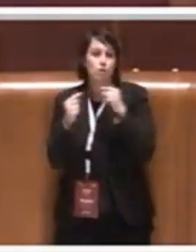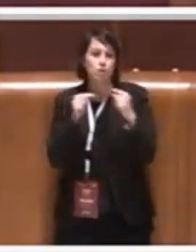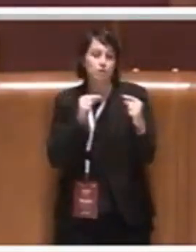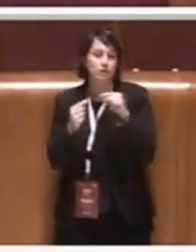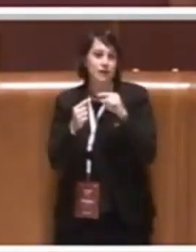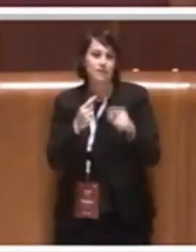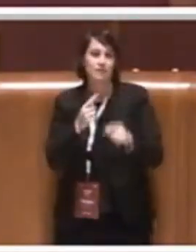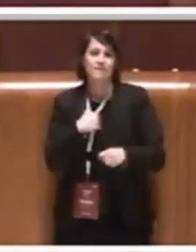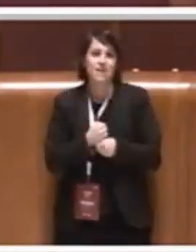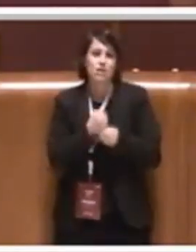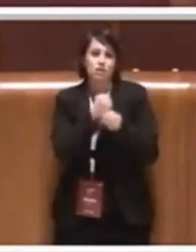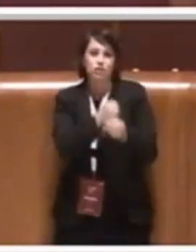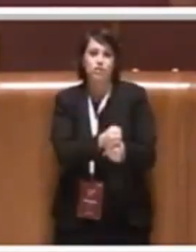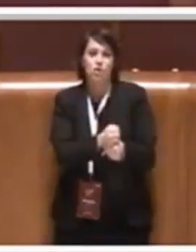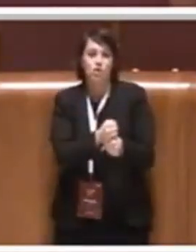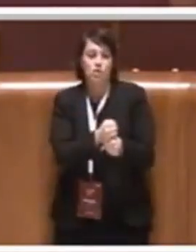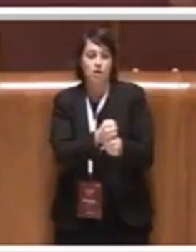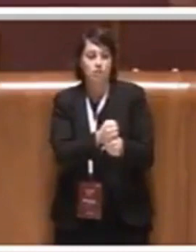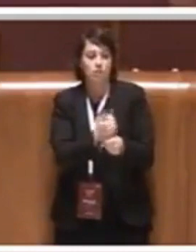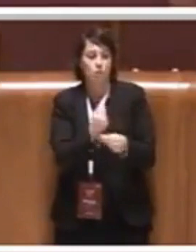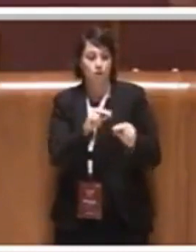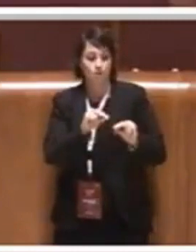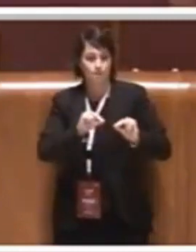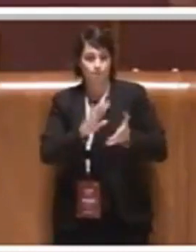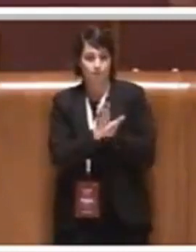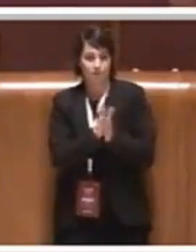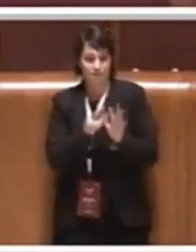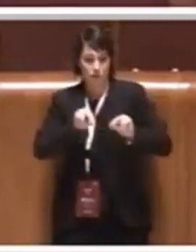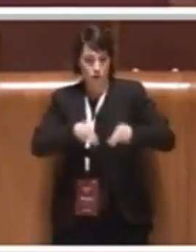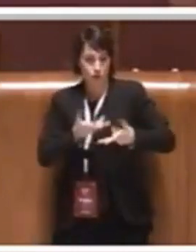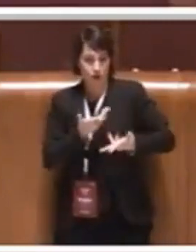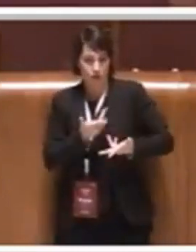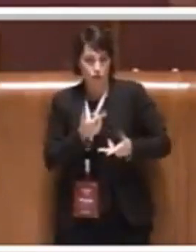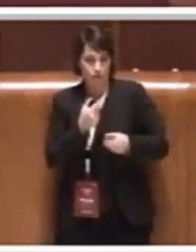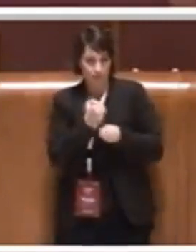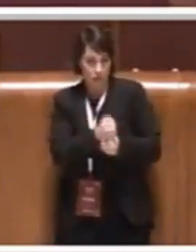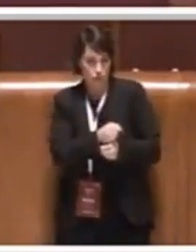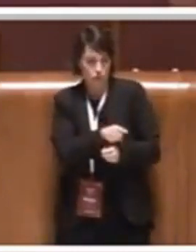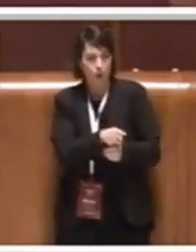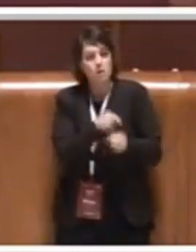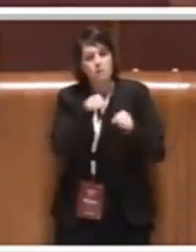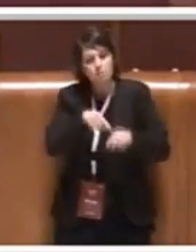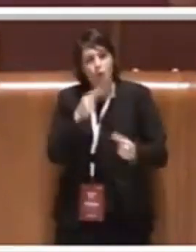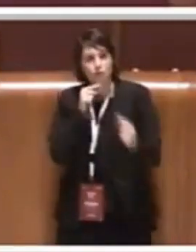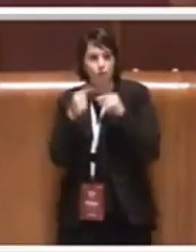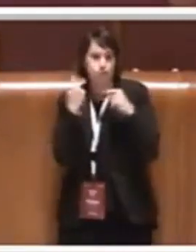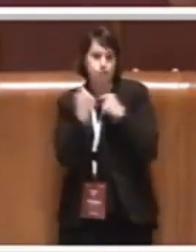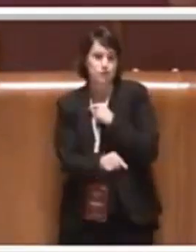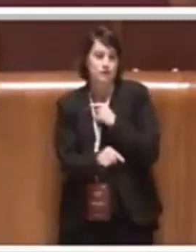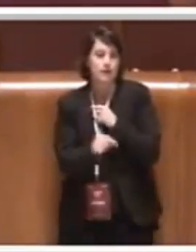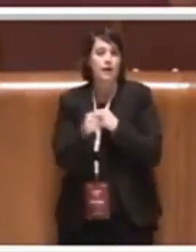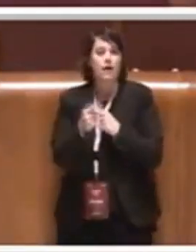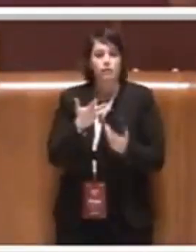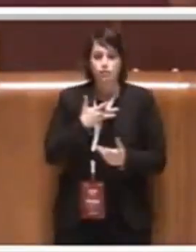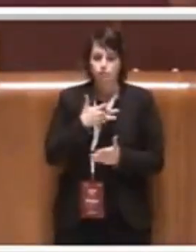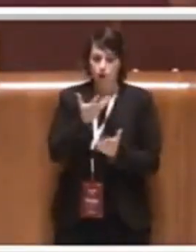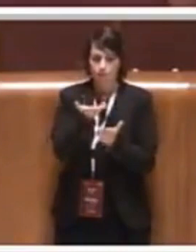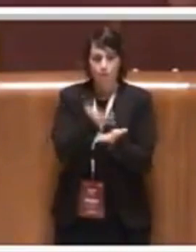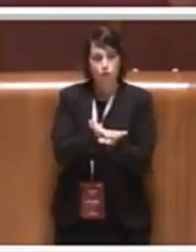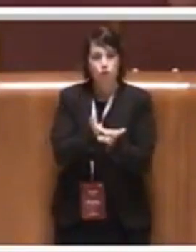convenzione. Per cui noi con questa mozione, tra gli altri punti, perché come vedrete è una mozione molto dettagliata che